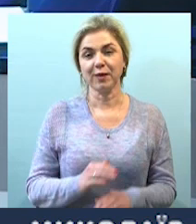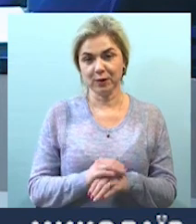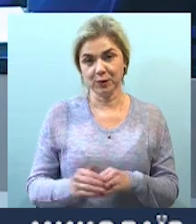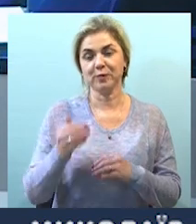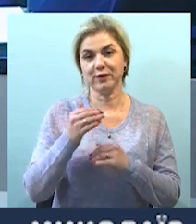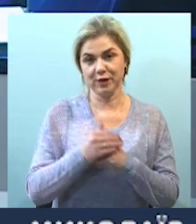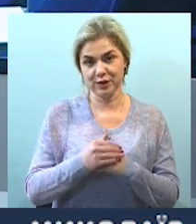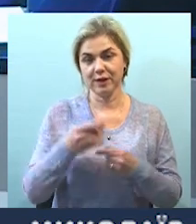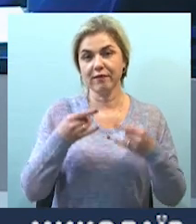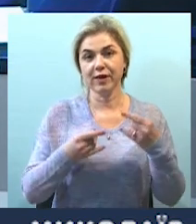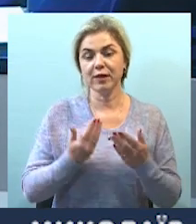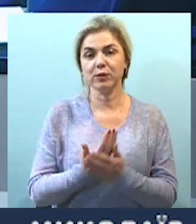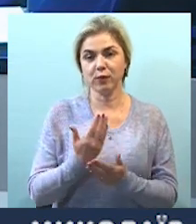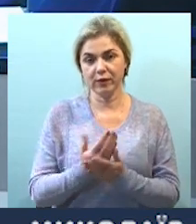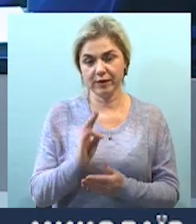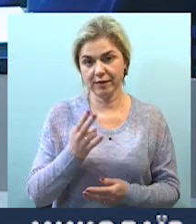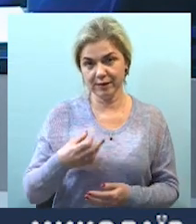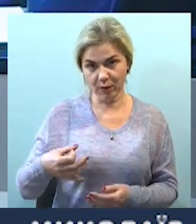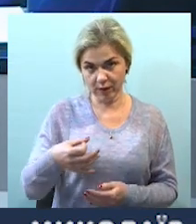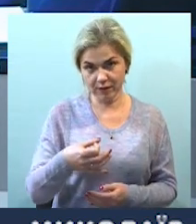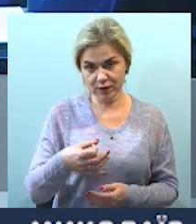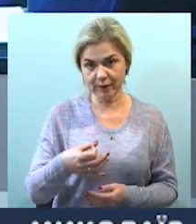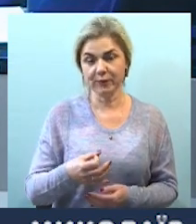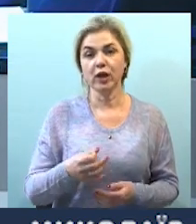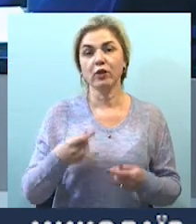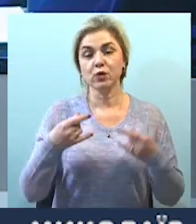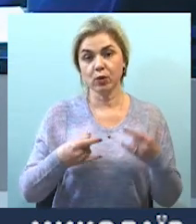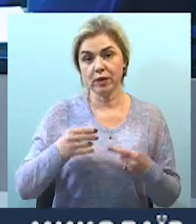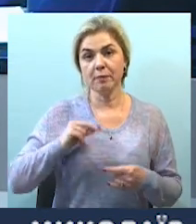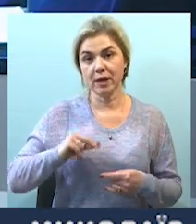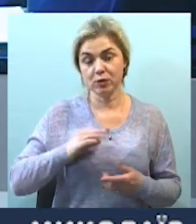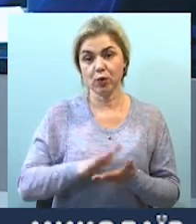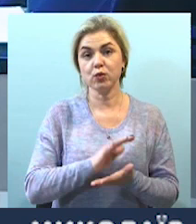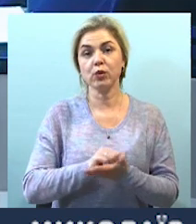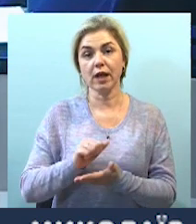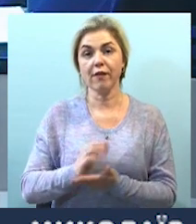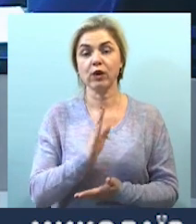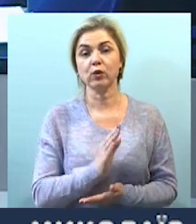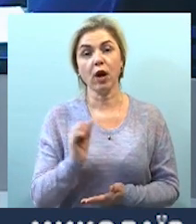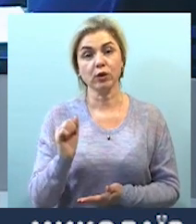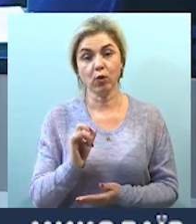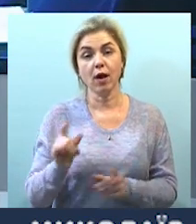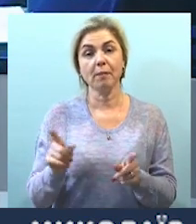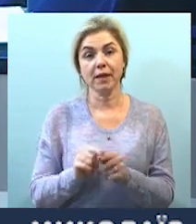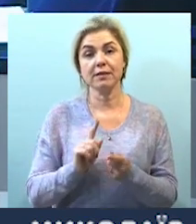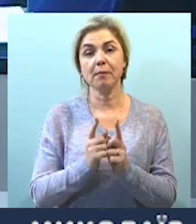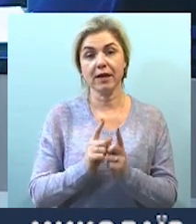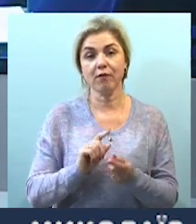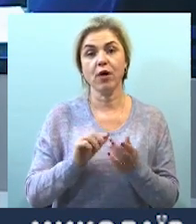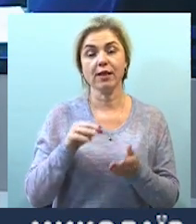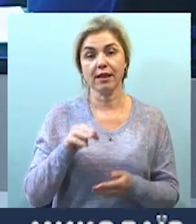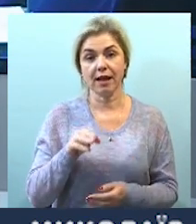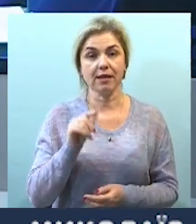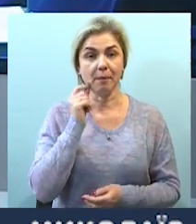Доброго вечора. В ефірі телевізійні новини Миколаївщини. В студії працює Вікторія Андрушків. Разом зі мною Тетяна Миснікова.